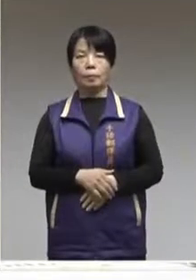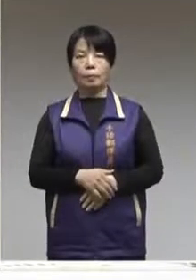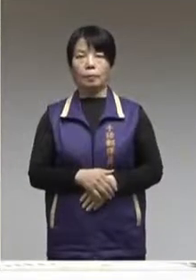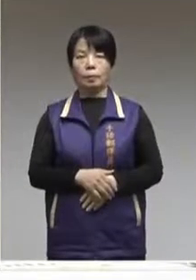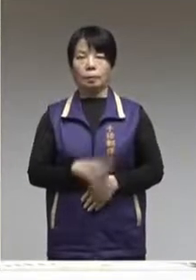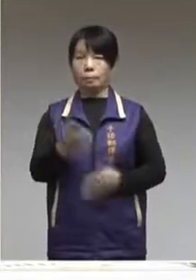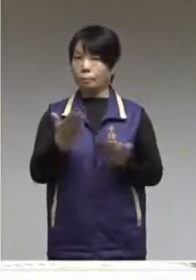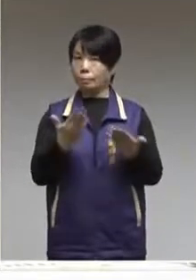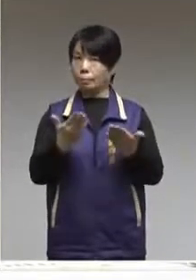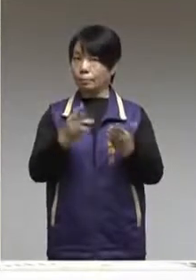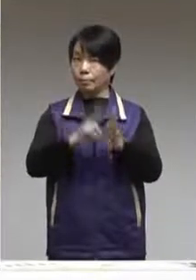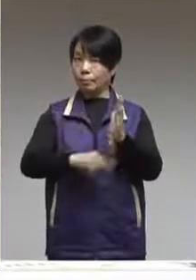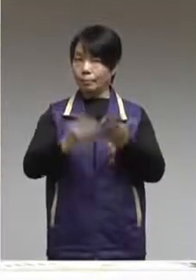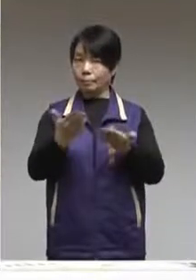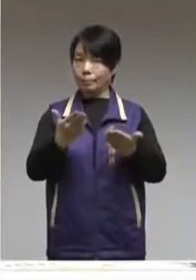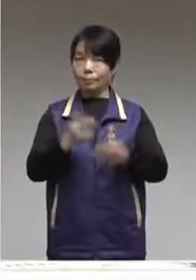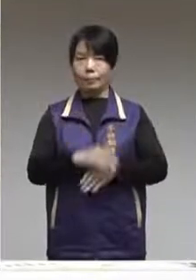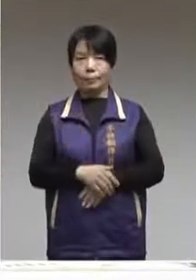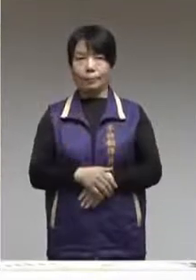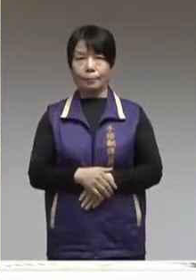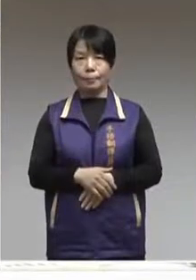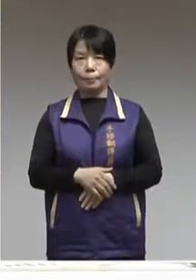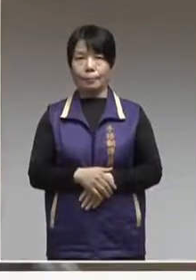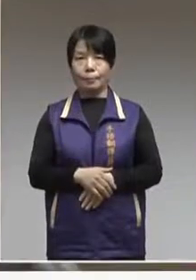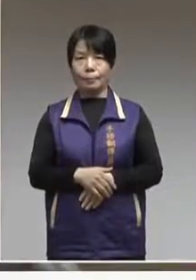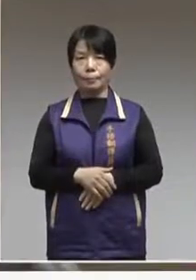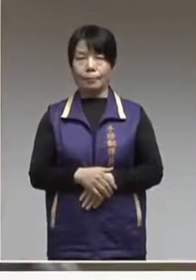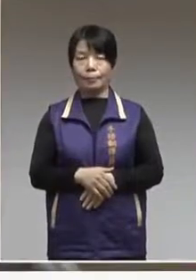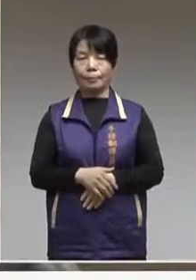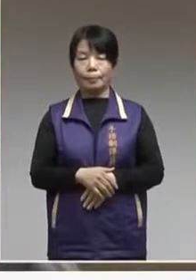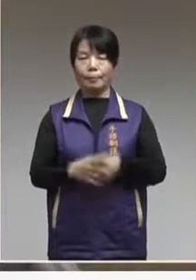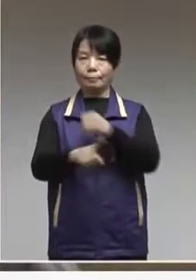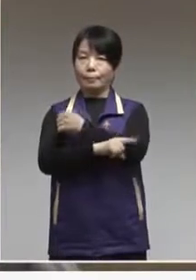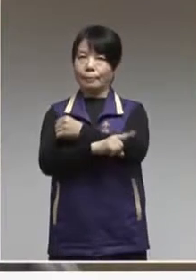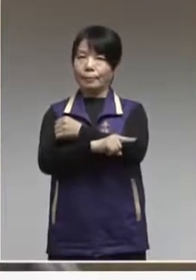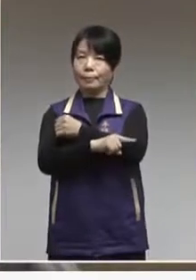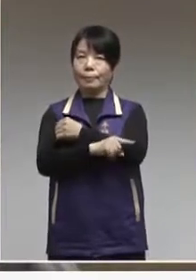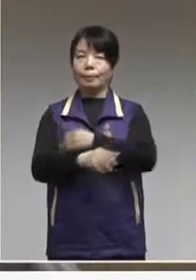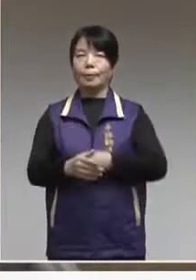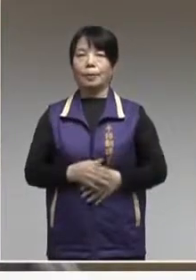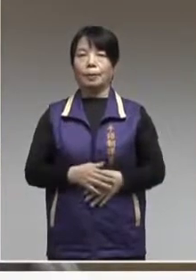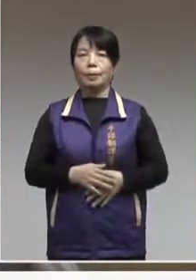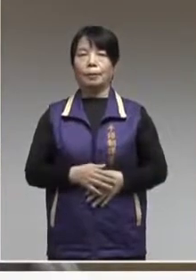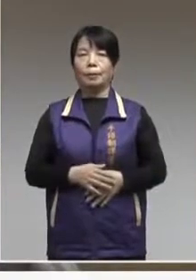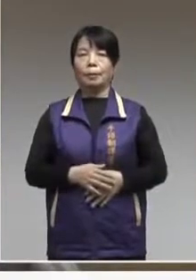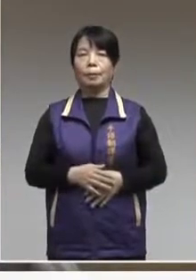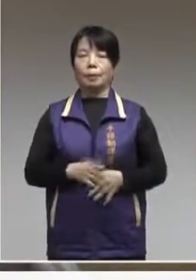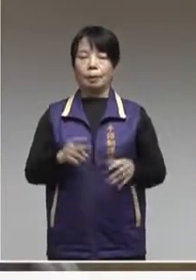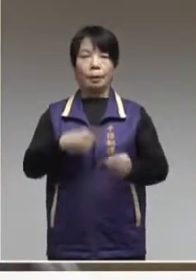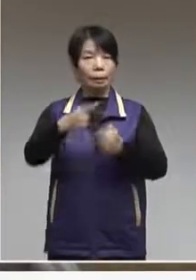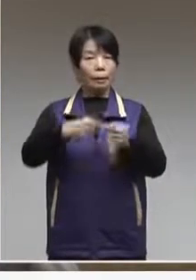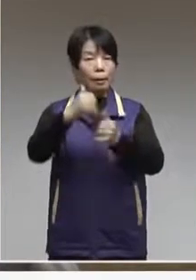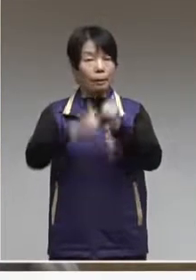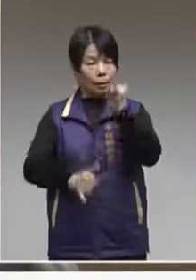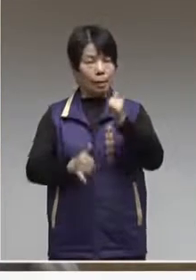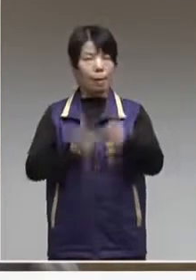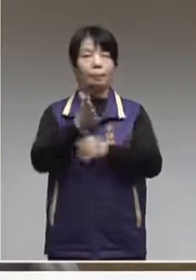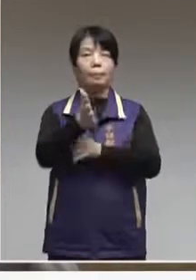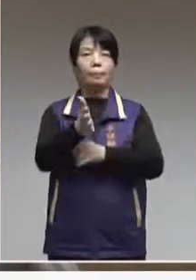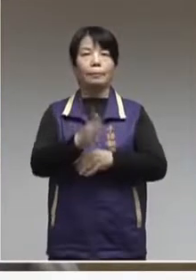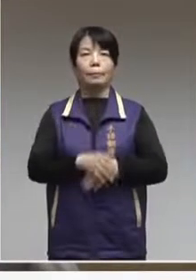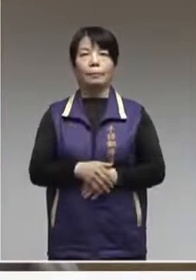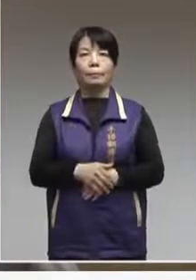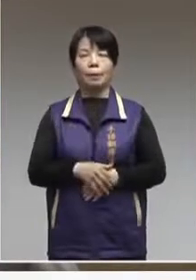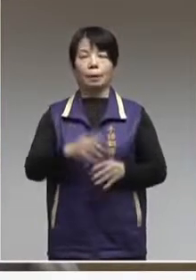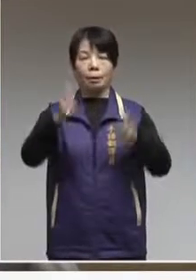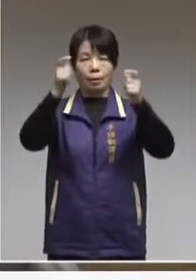好，这样很清楚了。 好，谢谢。 好，那最后一题，好，那代替那个年代跟伊甸士提问。好，那